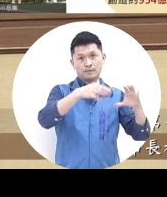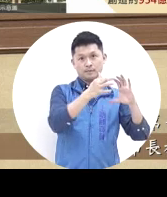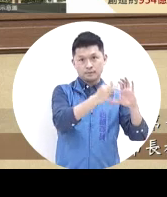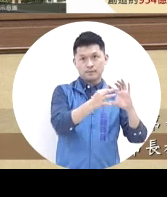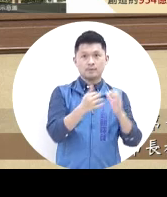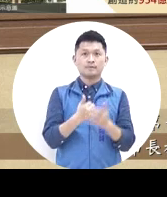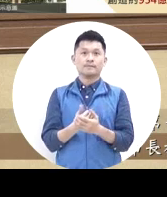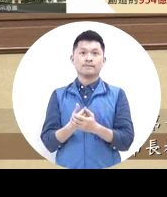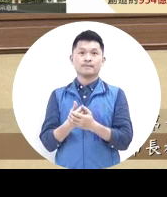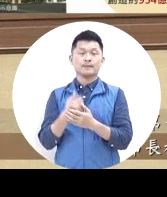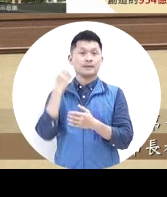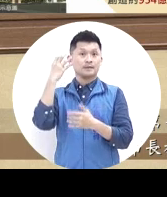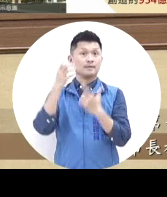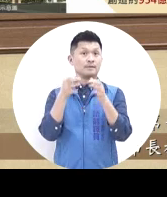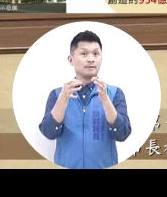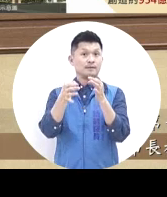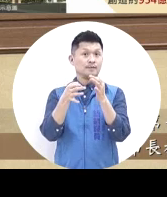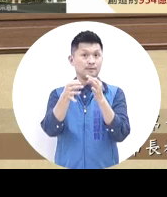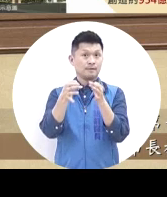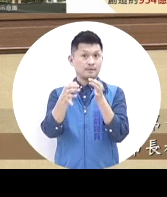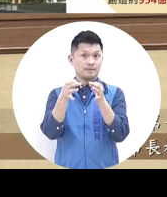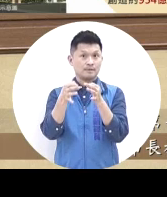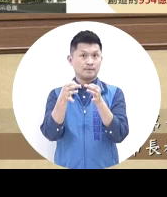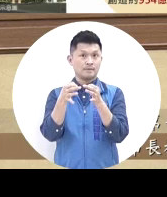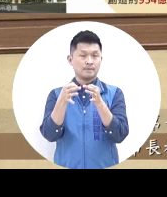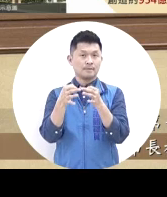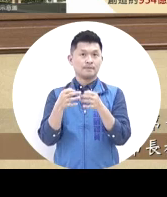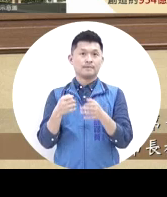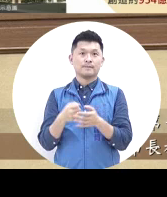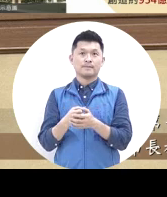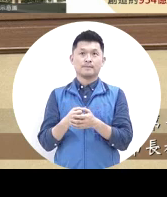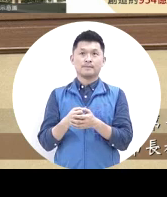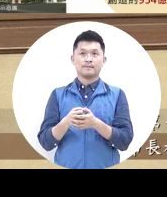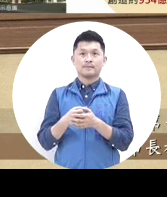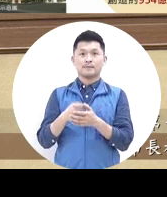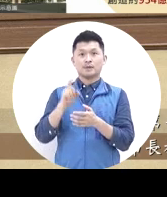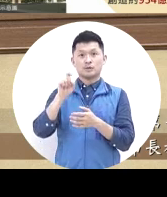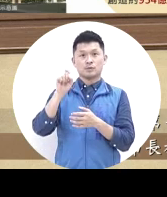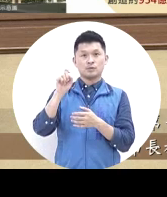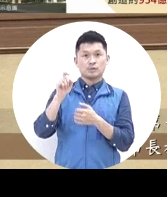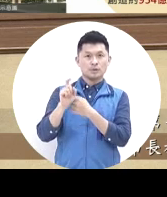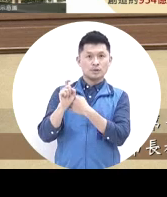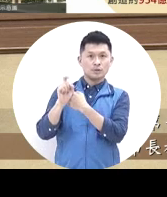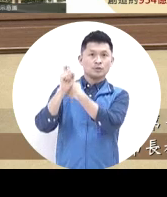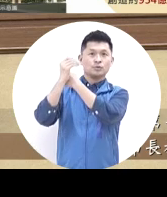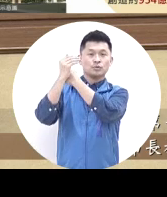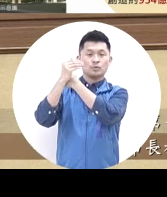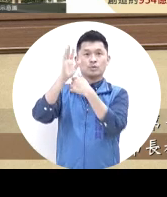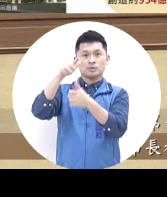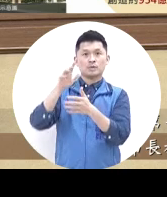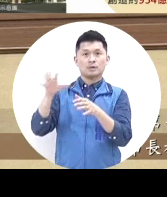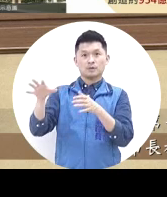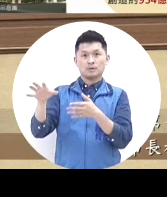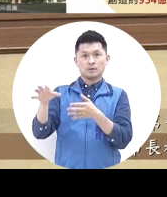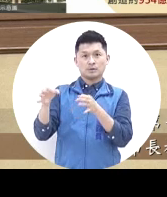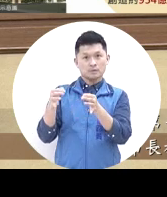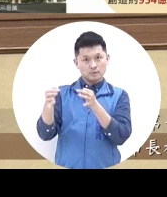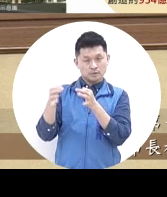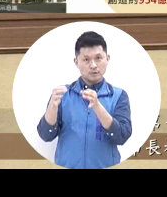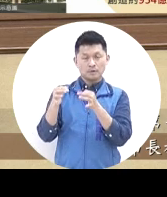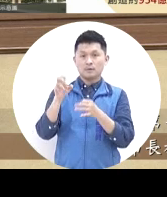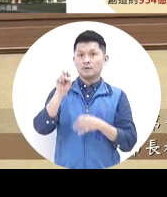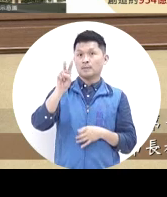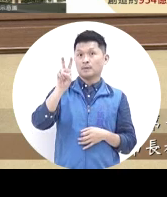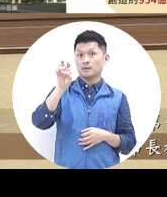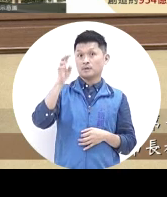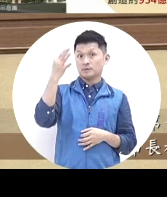用区、新店宝兴段19件的招商， 所以这个金额是224亿。至